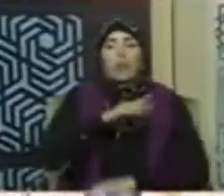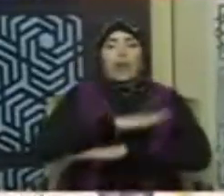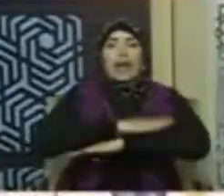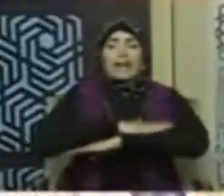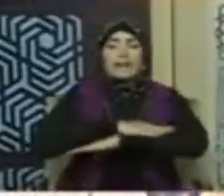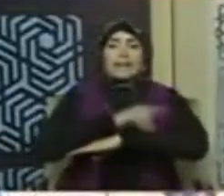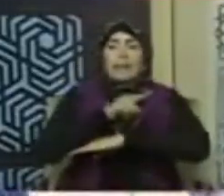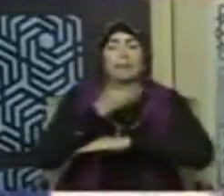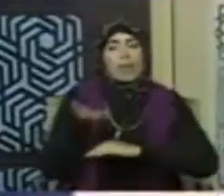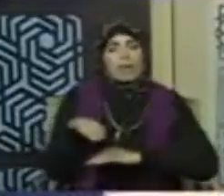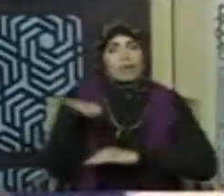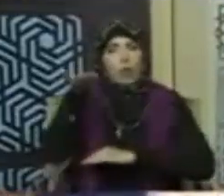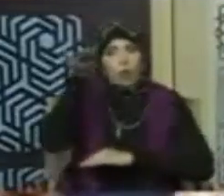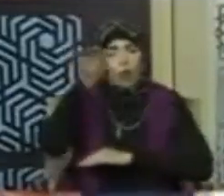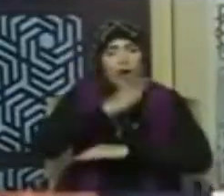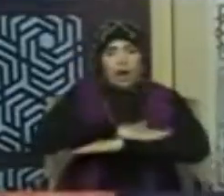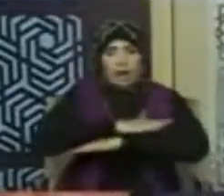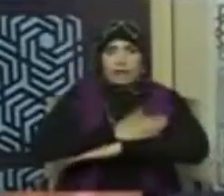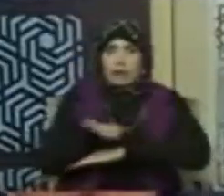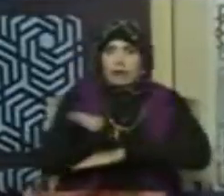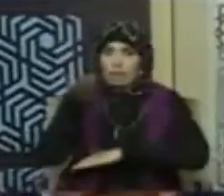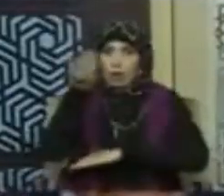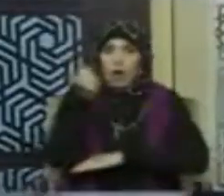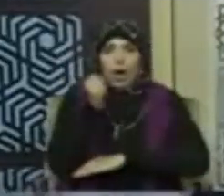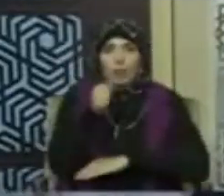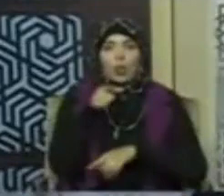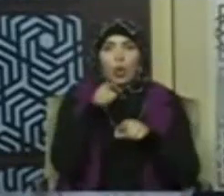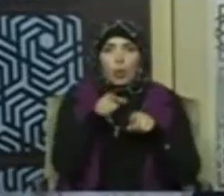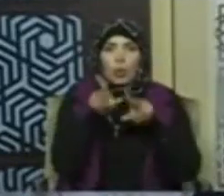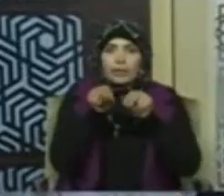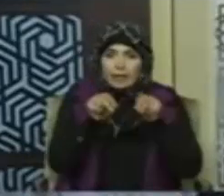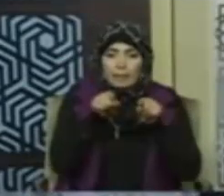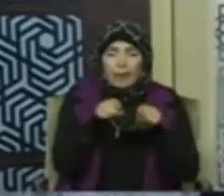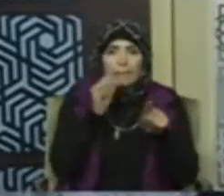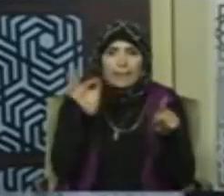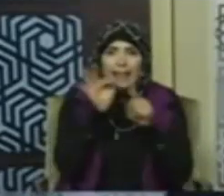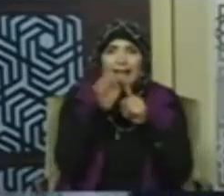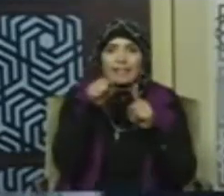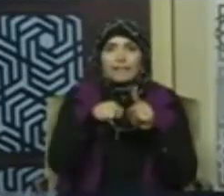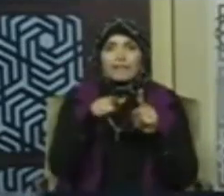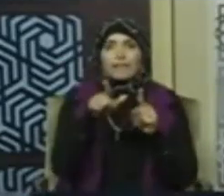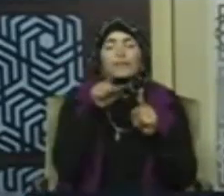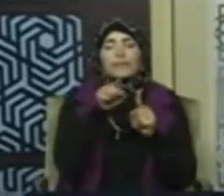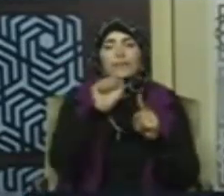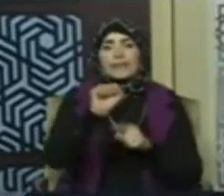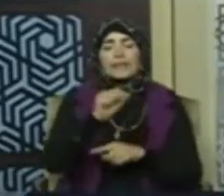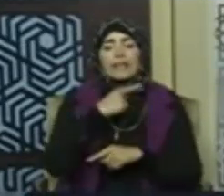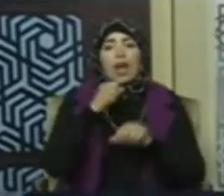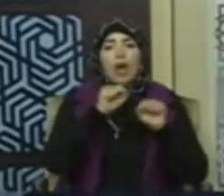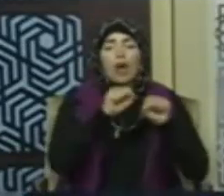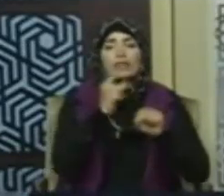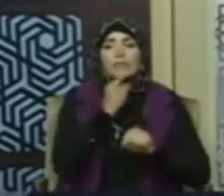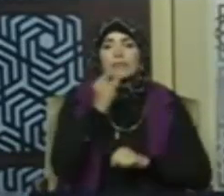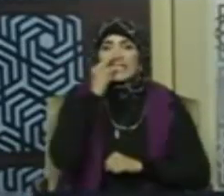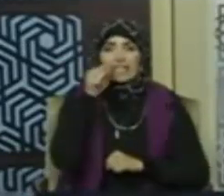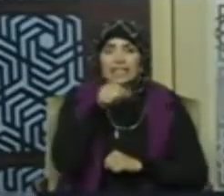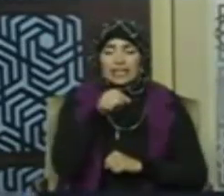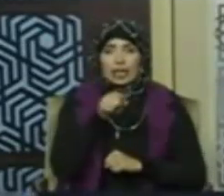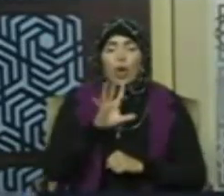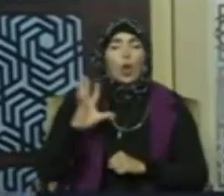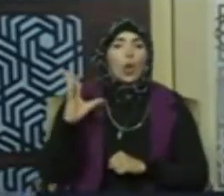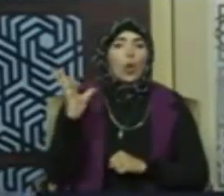والآداب العالية هو من صميم مقاصد الأديان. وكل ما